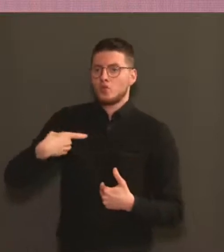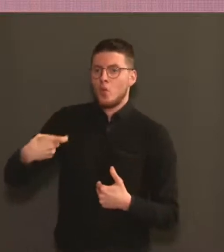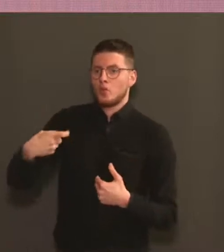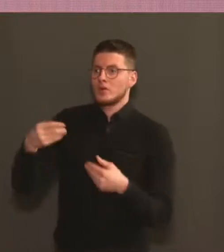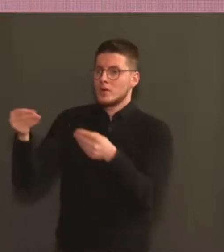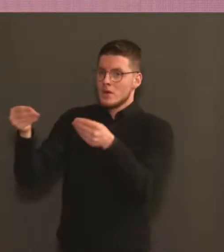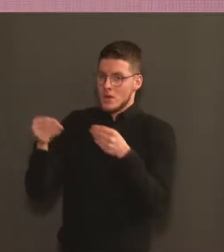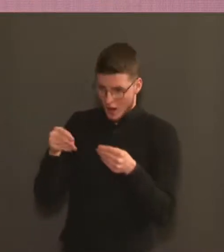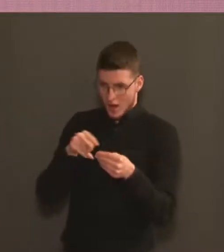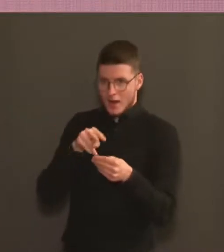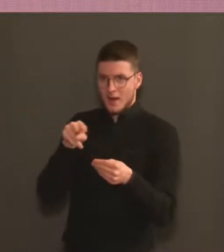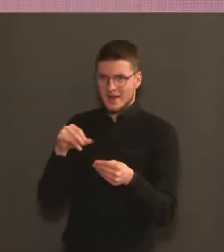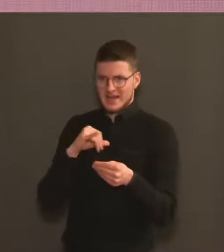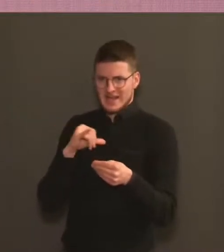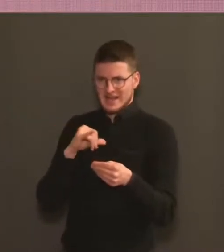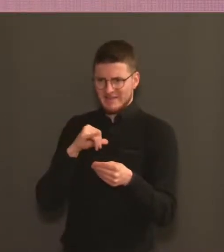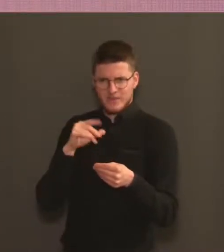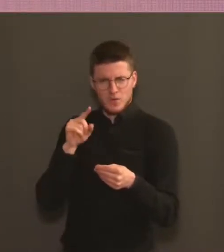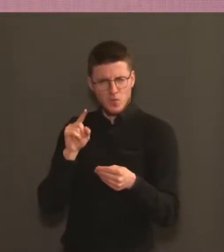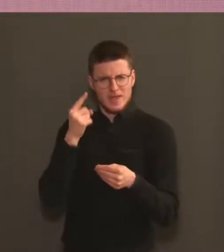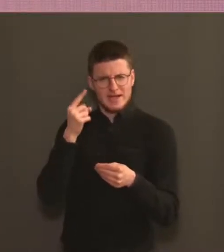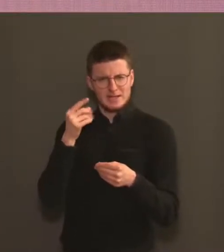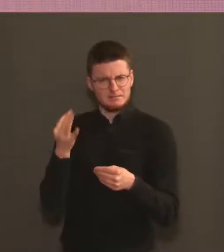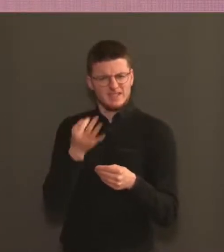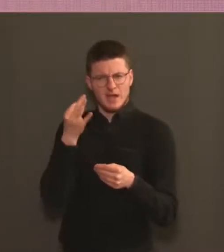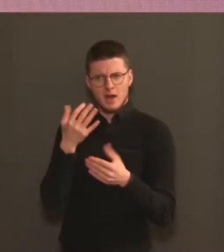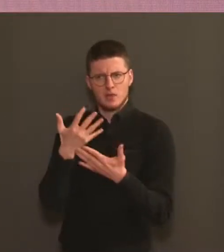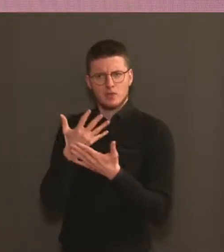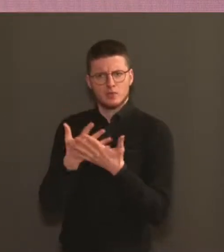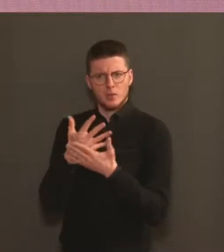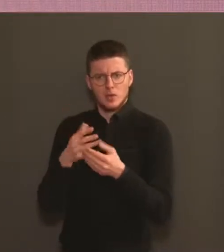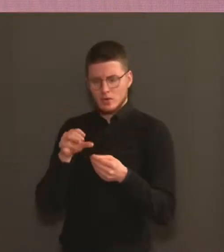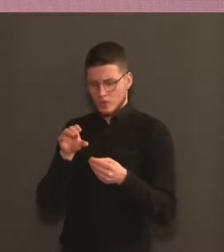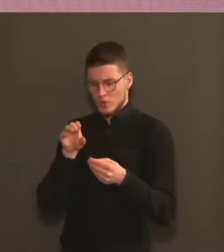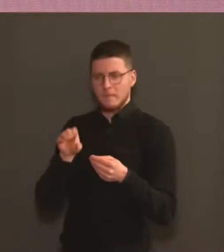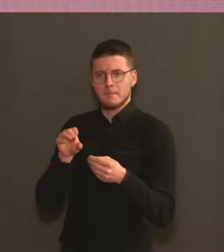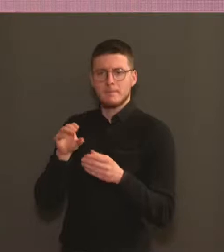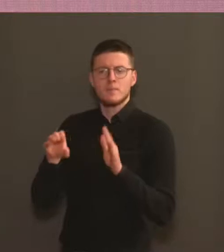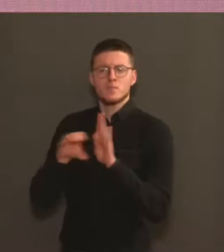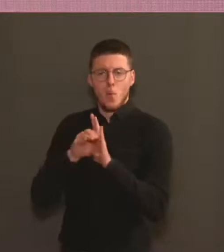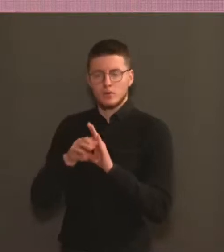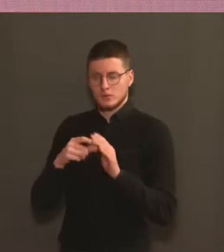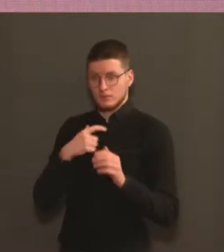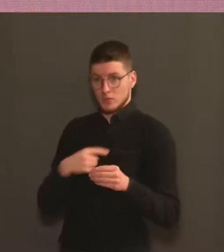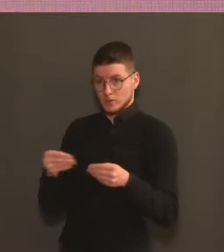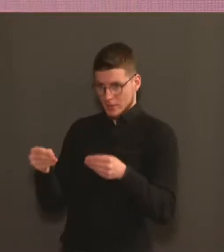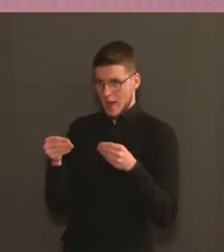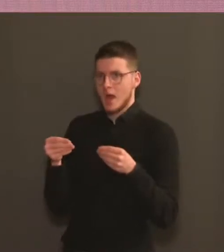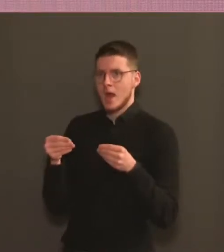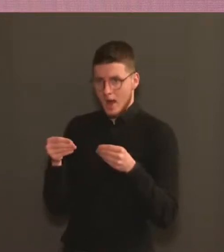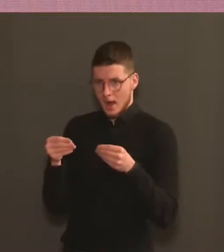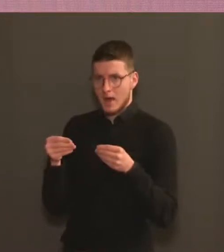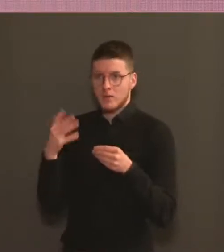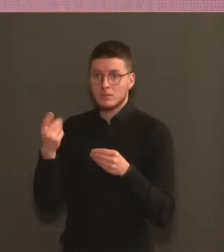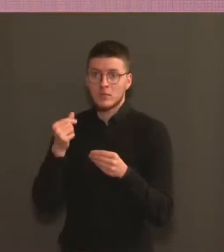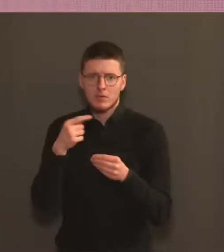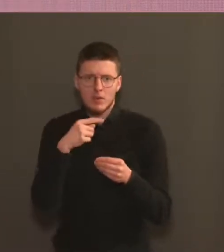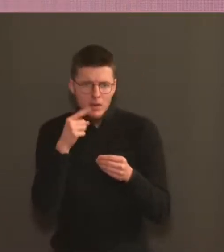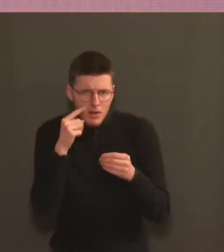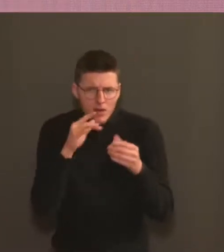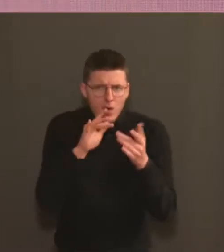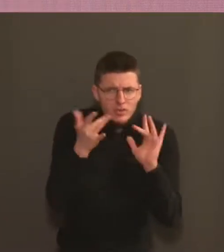code ontvangen. Hij of zij zal zich dan online of